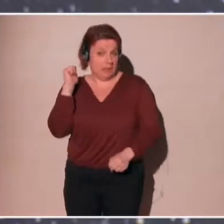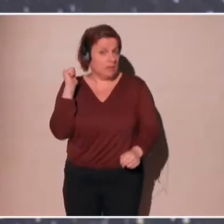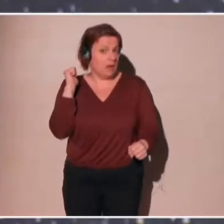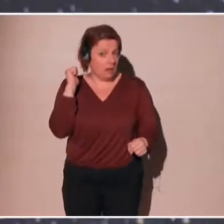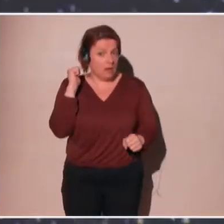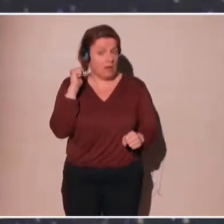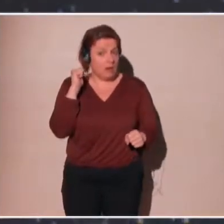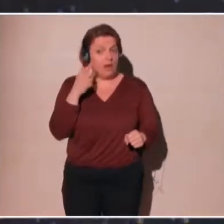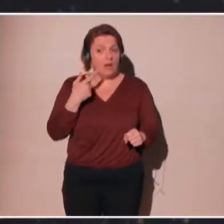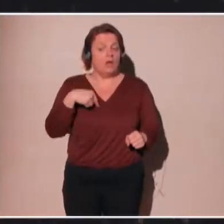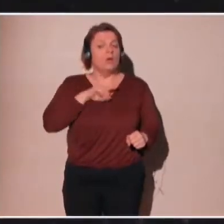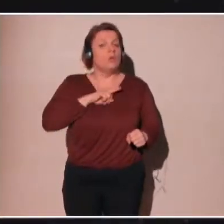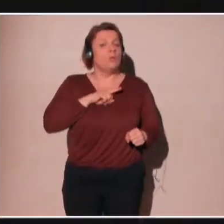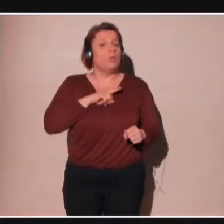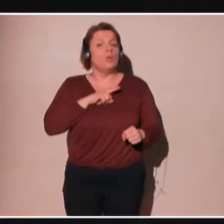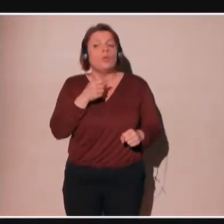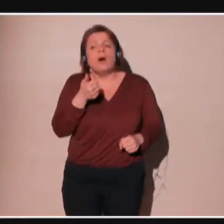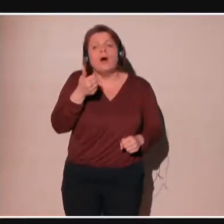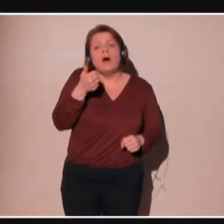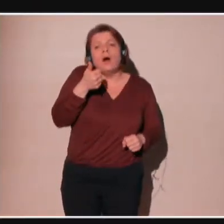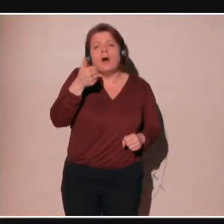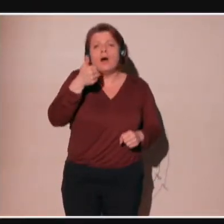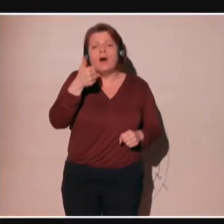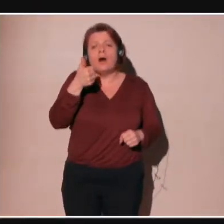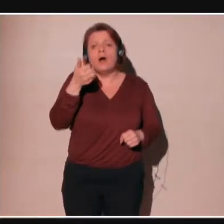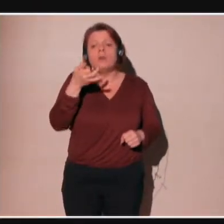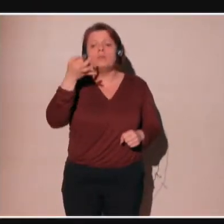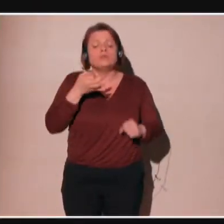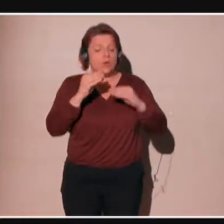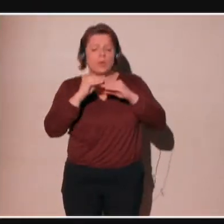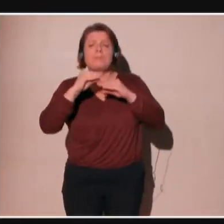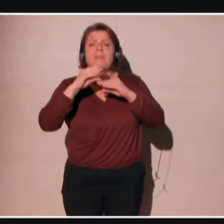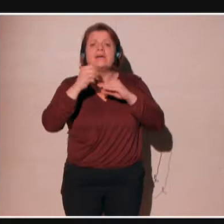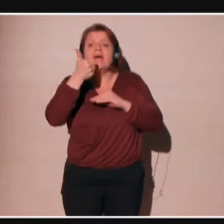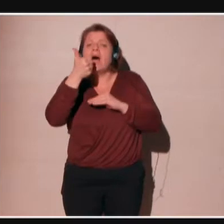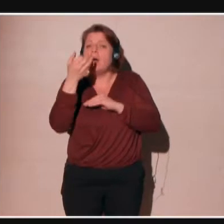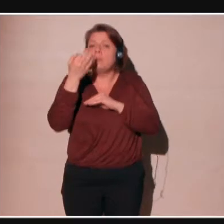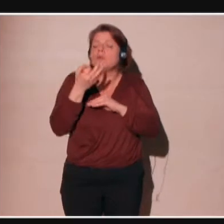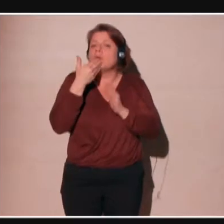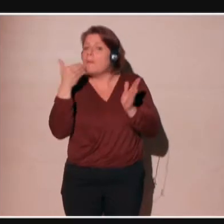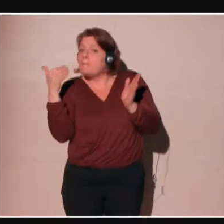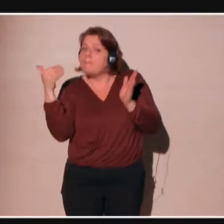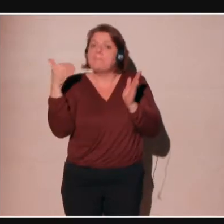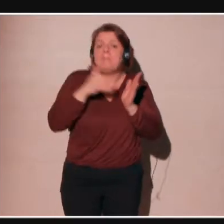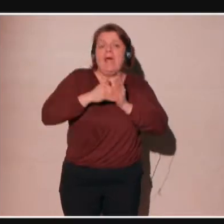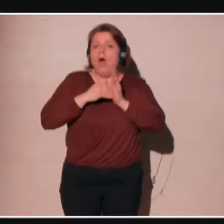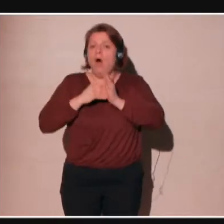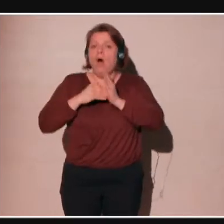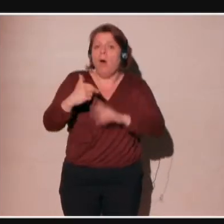on a atteint les 1%, la marge d'1% de meilleurs performeurs pour